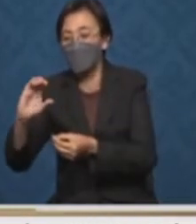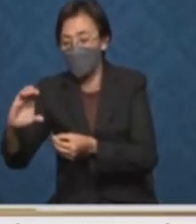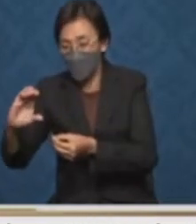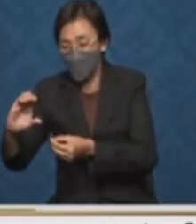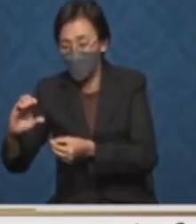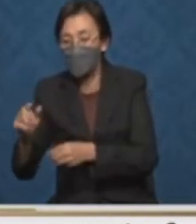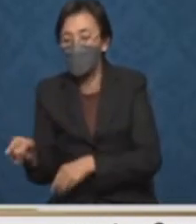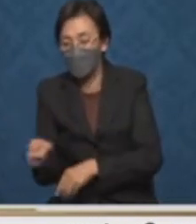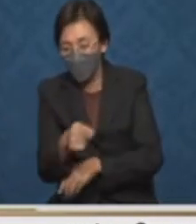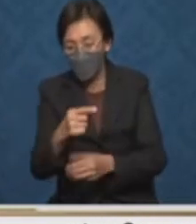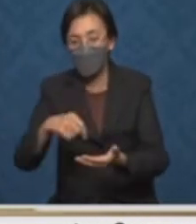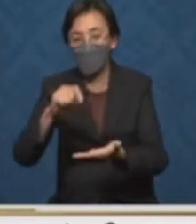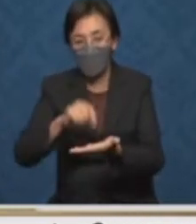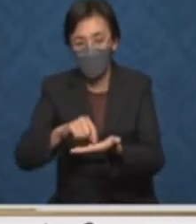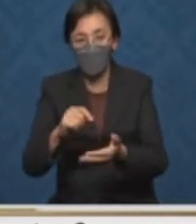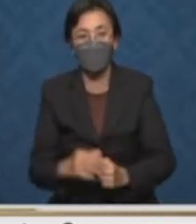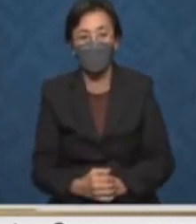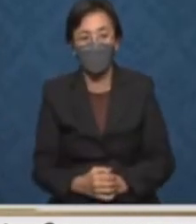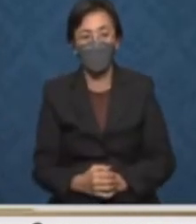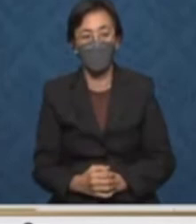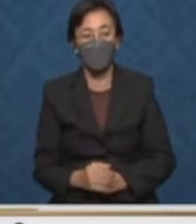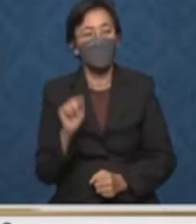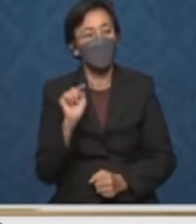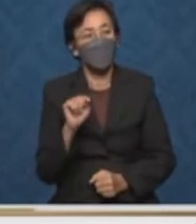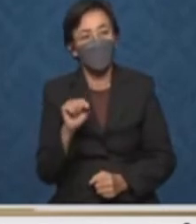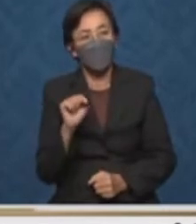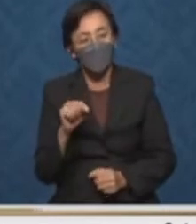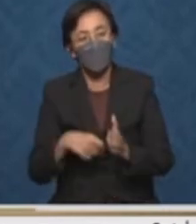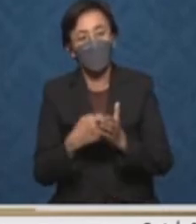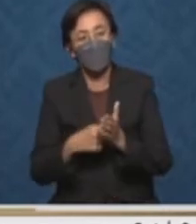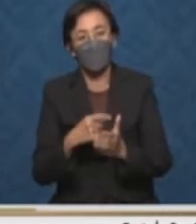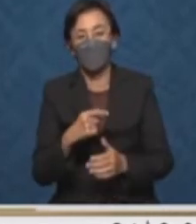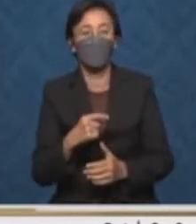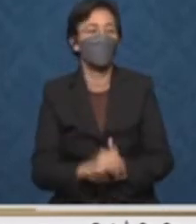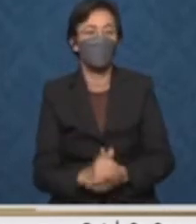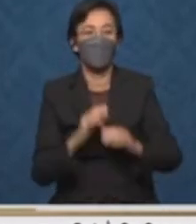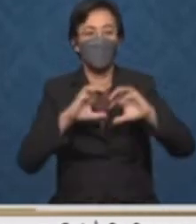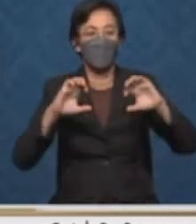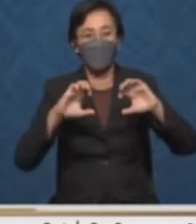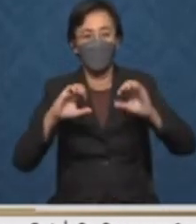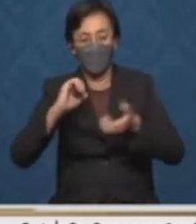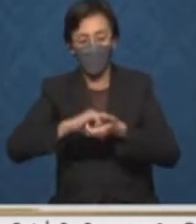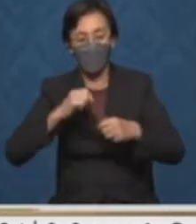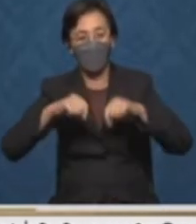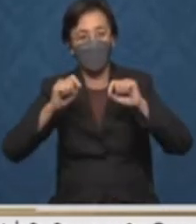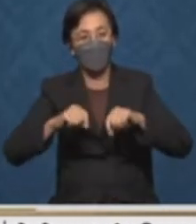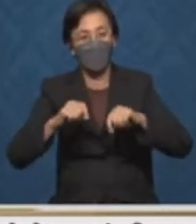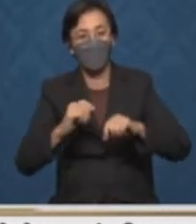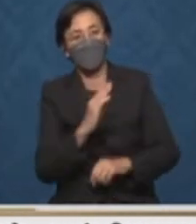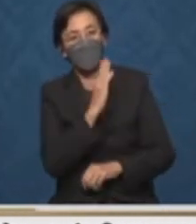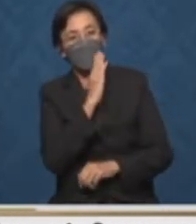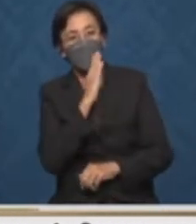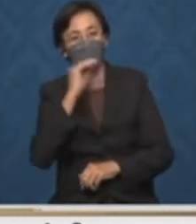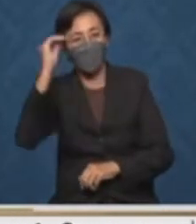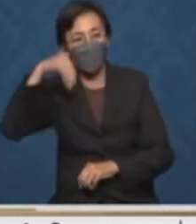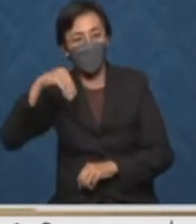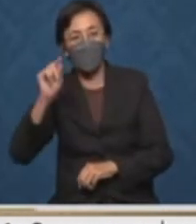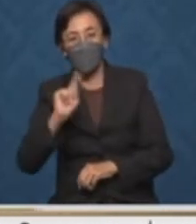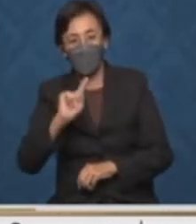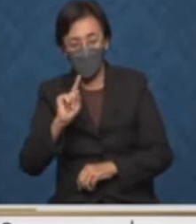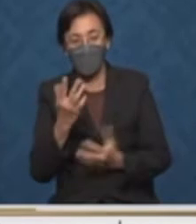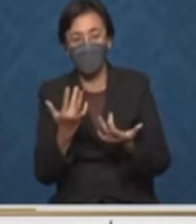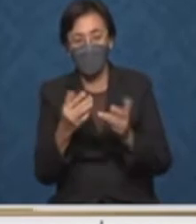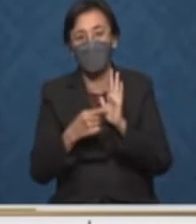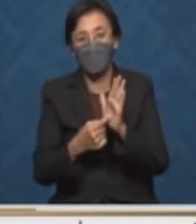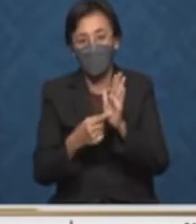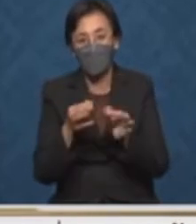ามครับว่านี่แหละครับเป็นที่มาของ G2G เก๋เนี่ยมันเก๋ยังไงครับสไลด์ถัดไปครับท่